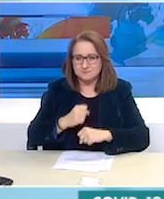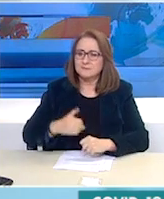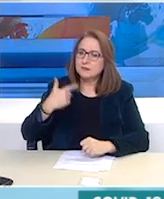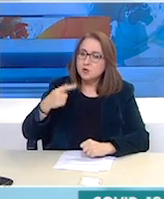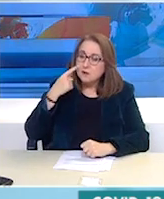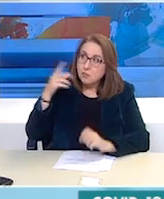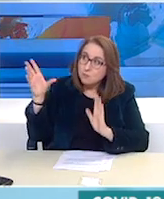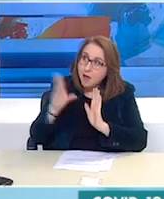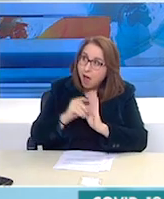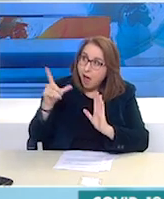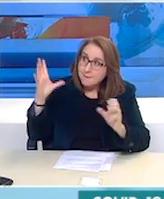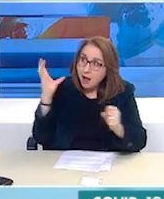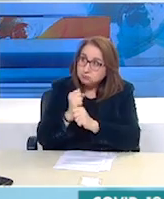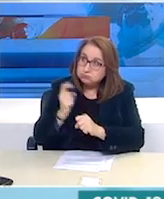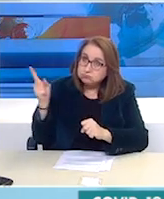χώρες.